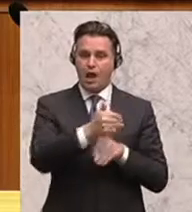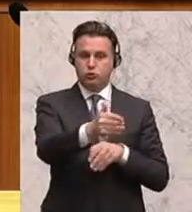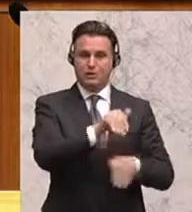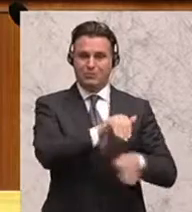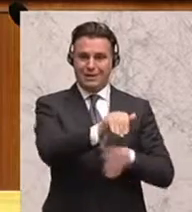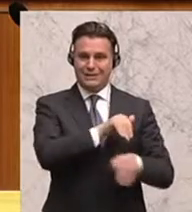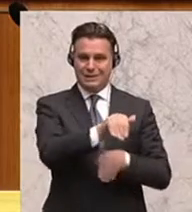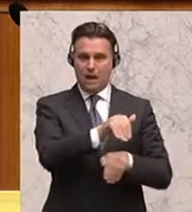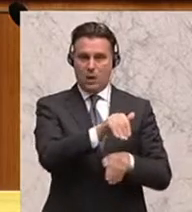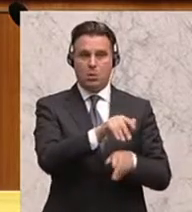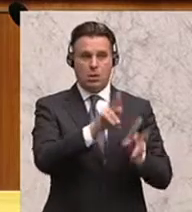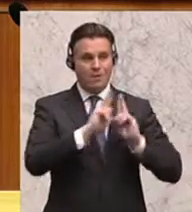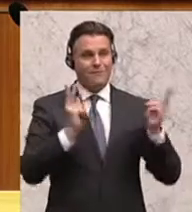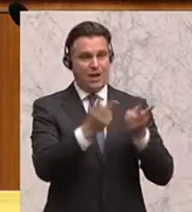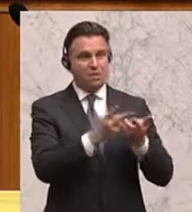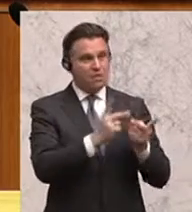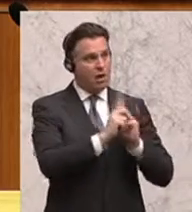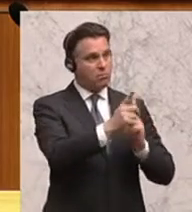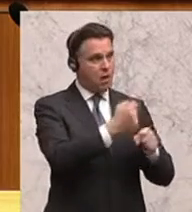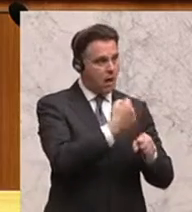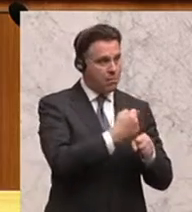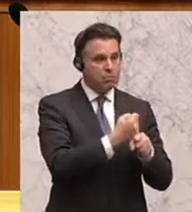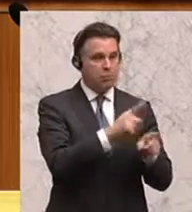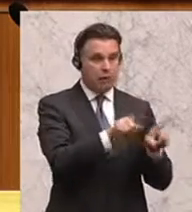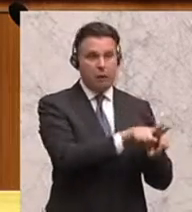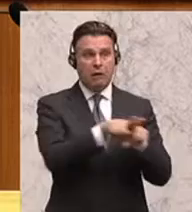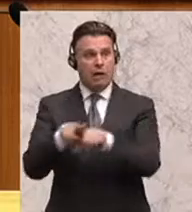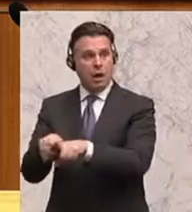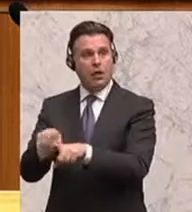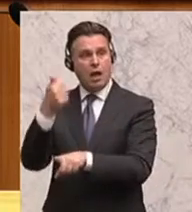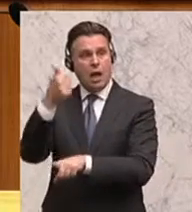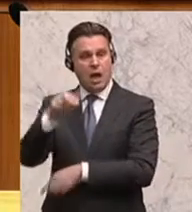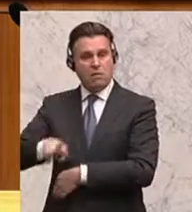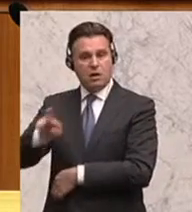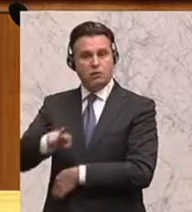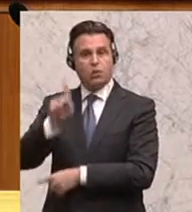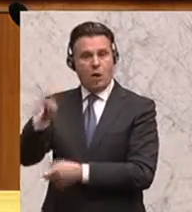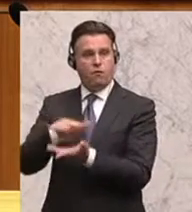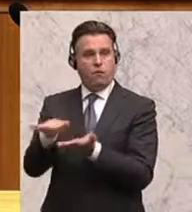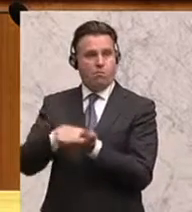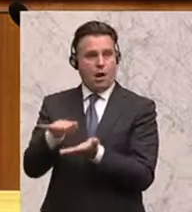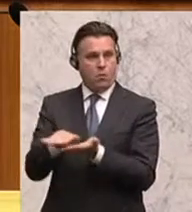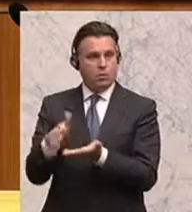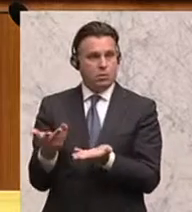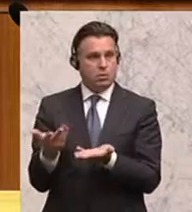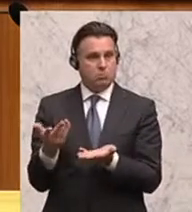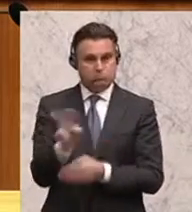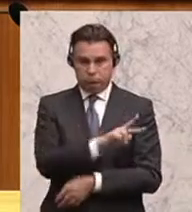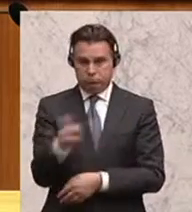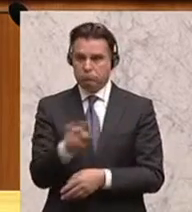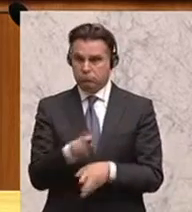dass österreichs interessen weltweit zu vertreten hat das ist dort die steigerungsrate was anderes so im gesamten zur verfügung hat nun die